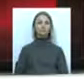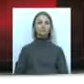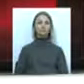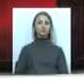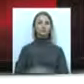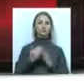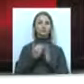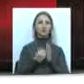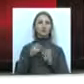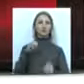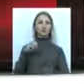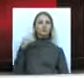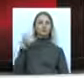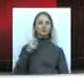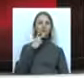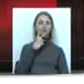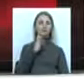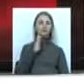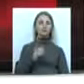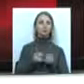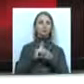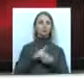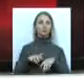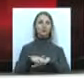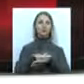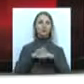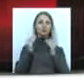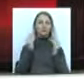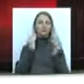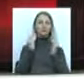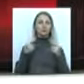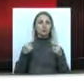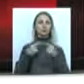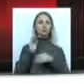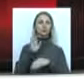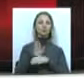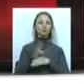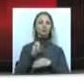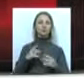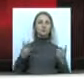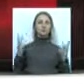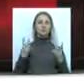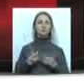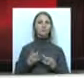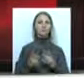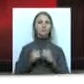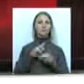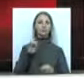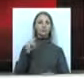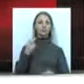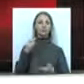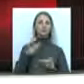Елбасының болашаққа бағдар рухани жаңғыру бағдарламалық мақаласы жас буынға ұлт құндылықтарын сіңірудің жолы қайсы, қандай азамат етіп